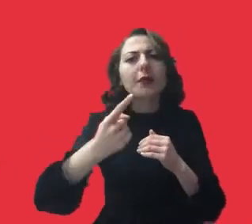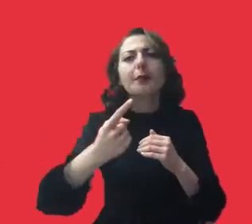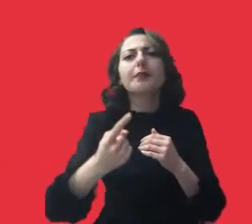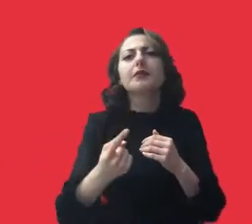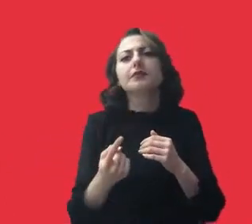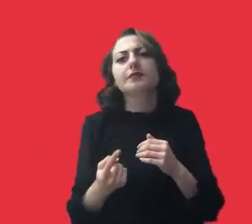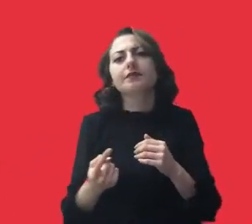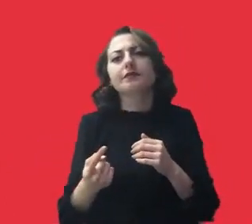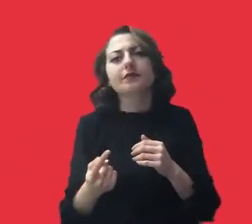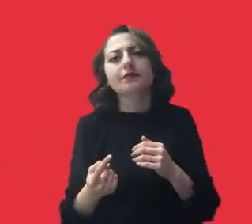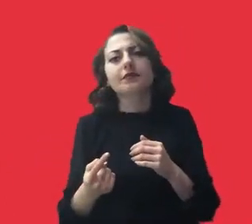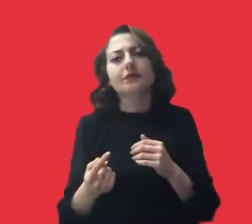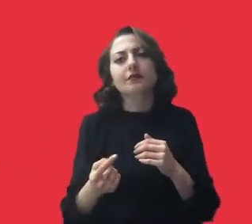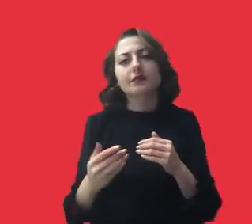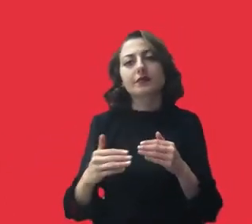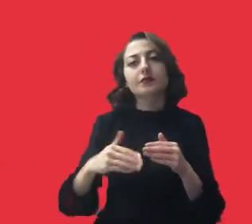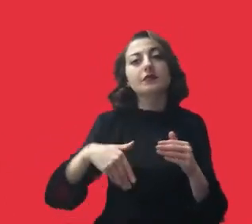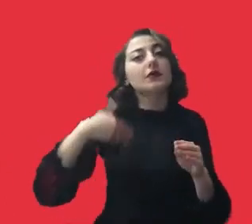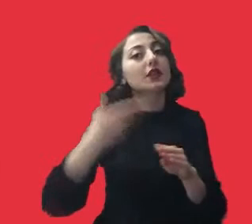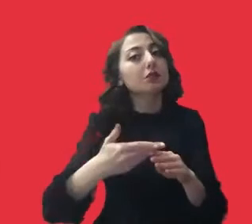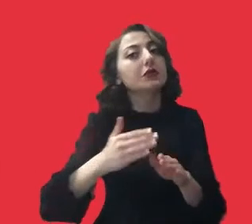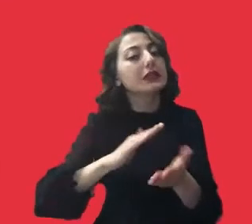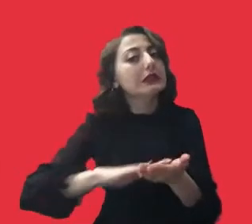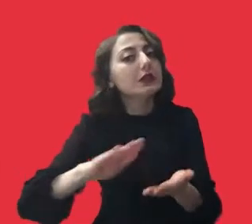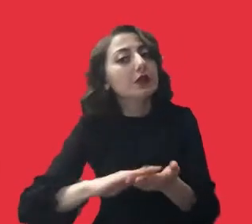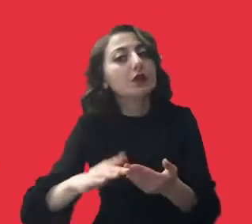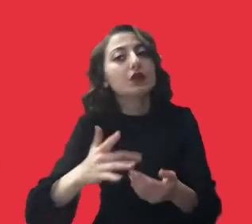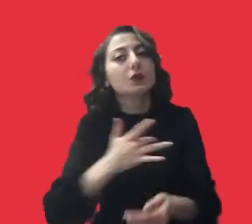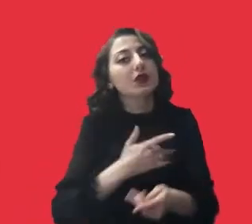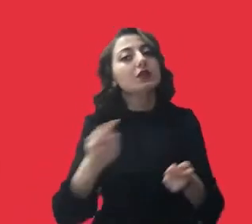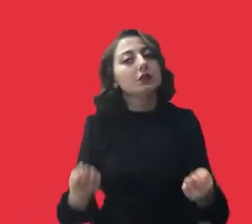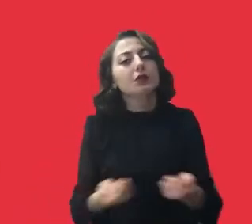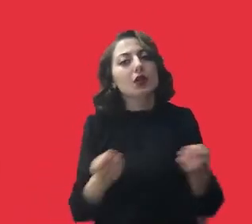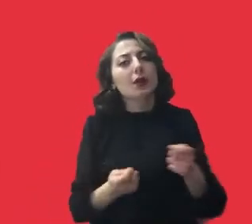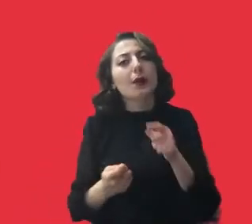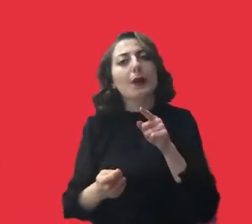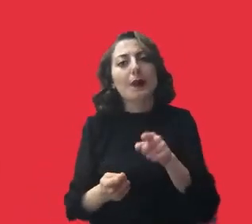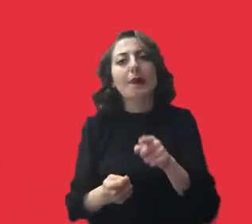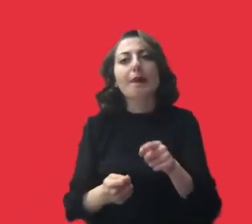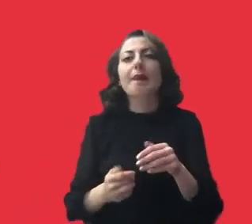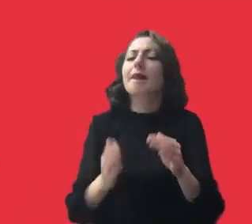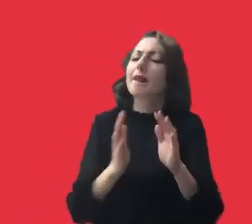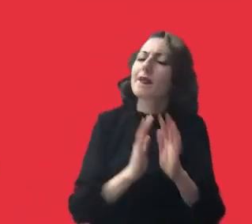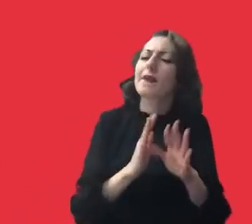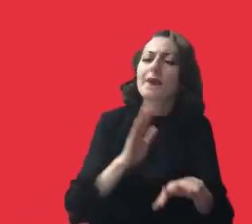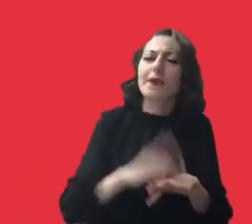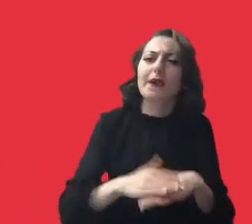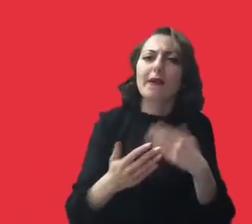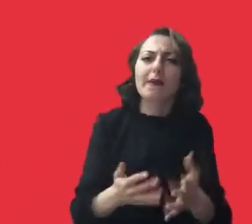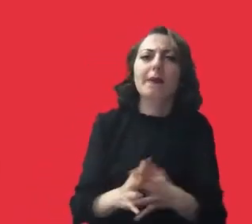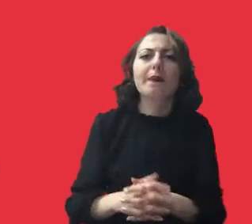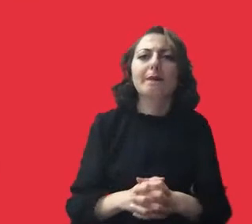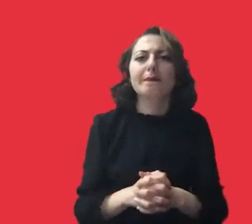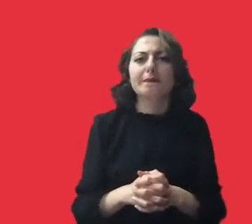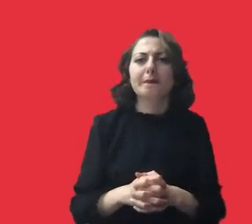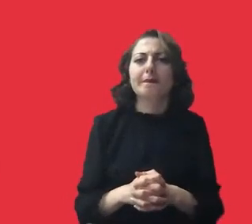focusing on social önceliklerin cohesion. değişmesi ve Again, gelişmesiyle yine the gönüllü priorities are çalışmalara changing and they are devam improving, and ediyorlar. then new Eee, volunteering work bu